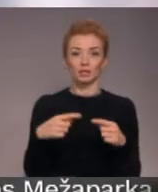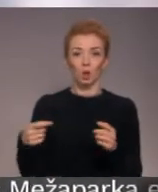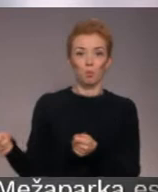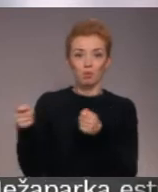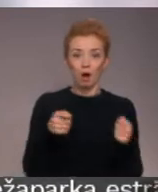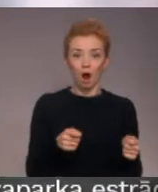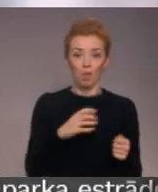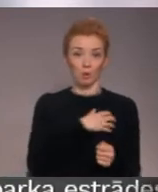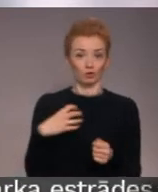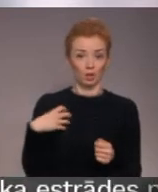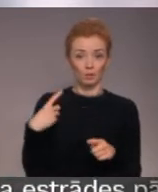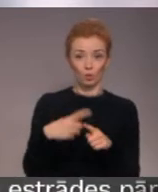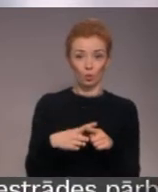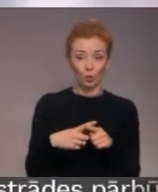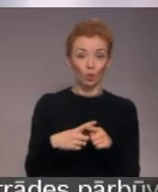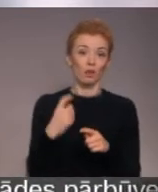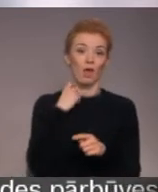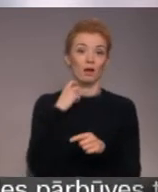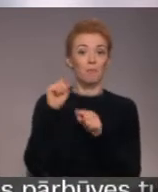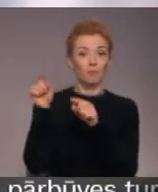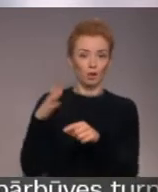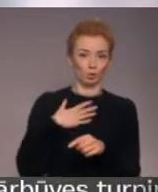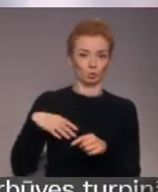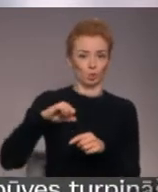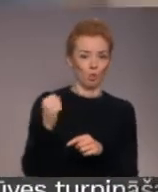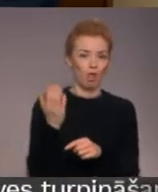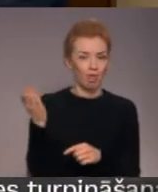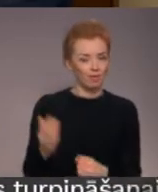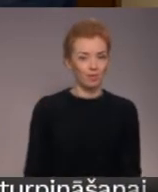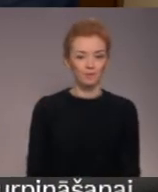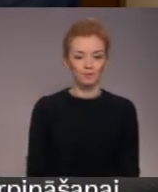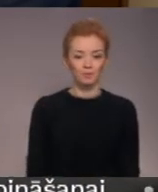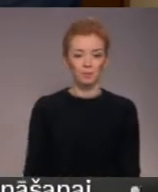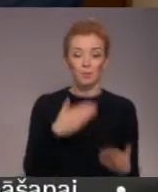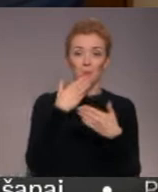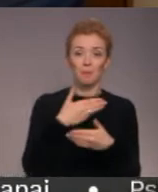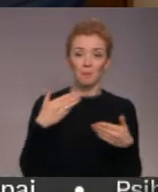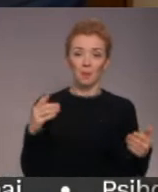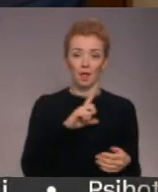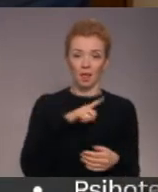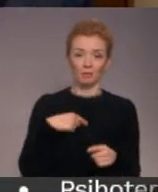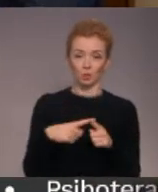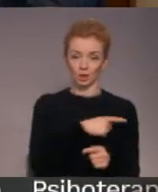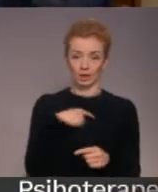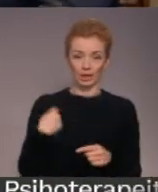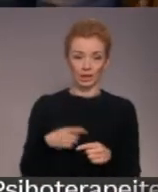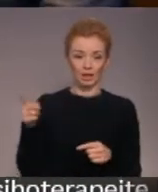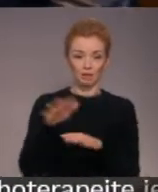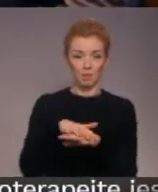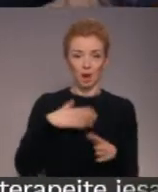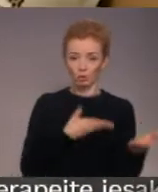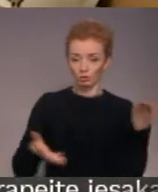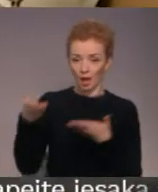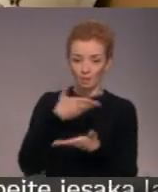piegāde pašvaldībām un no Jēkabpils turpina Vidusdaugavas televīzija. Pateicoties Latvijas un Ķīnas parlamentu sadarbības